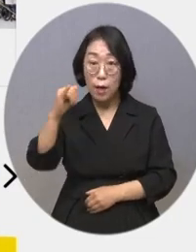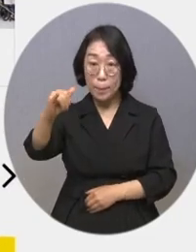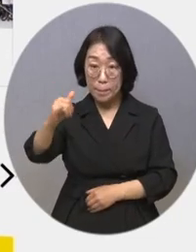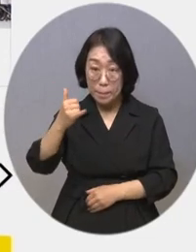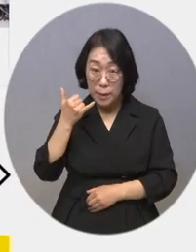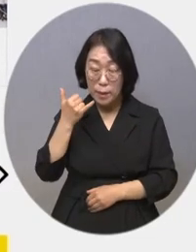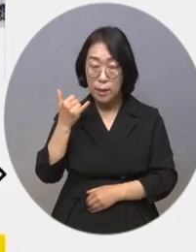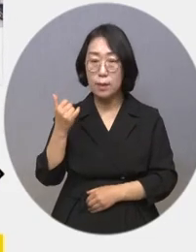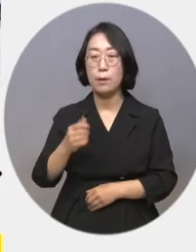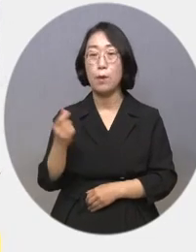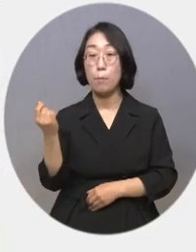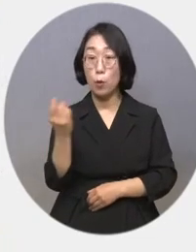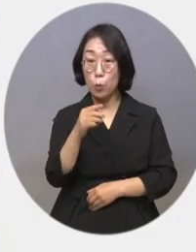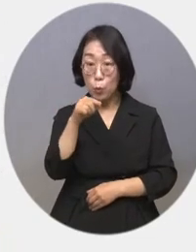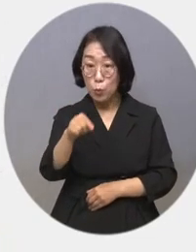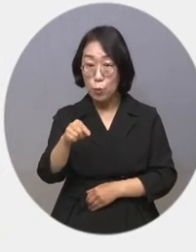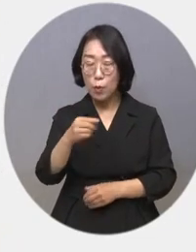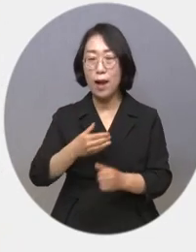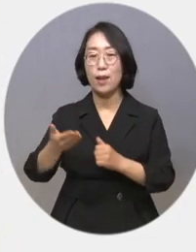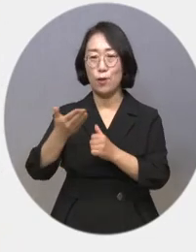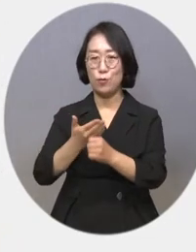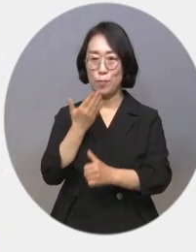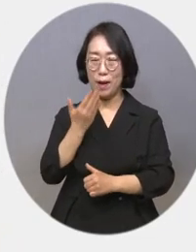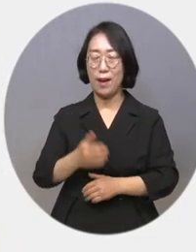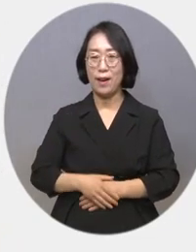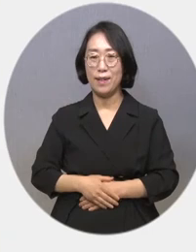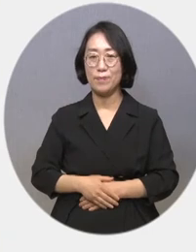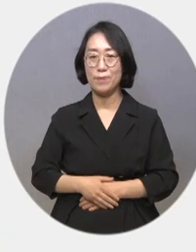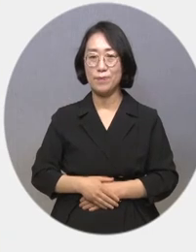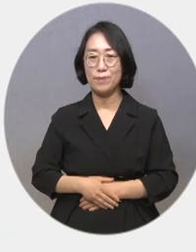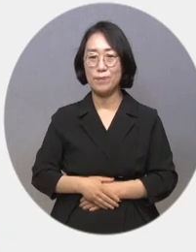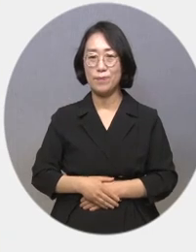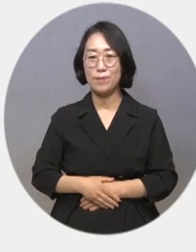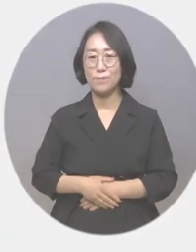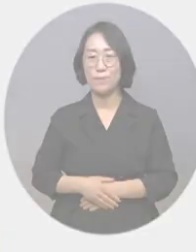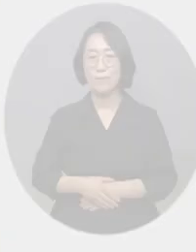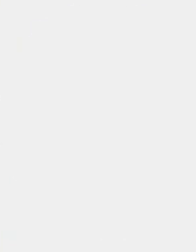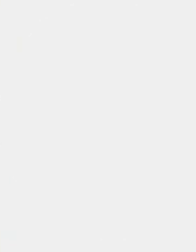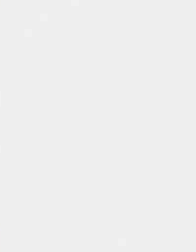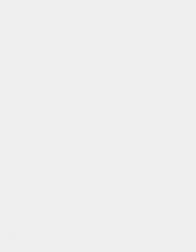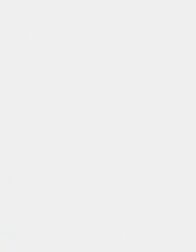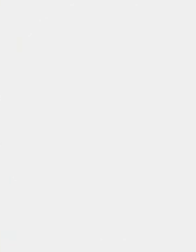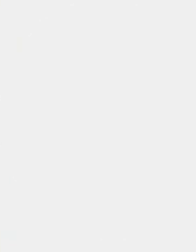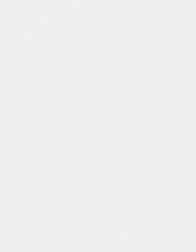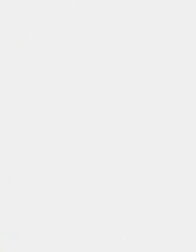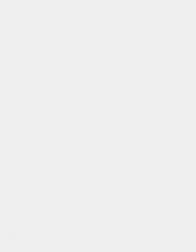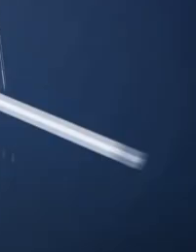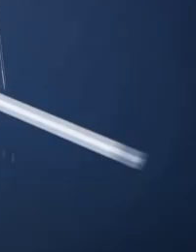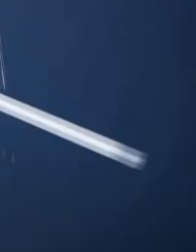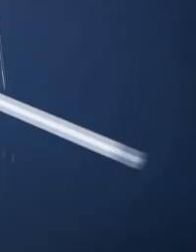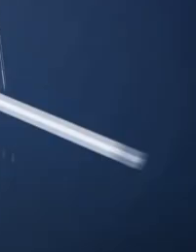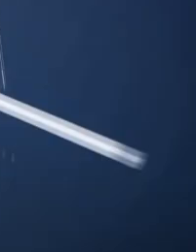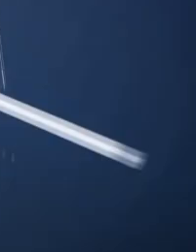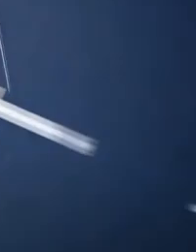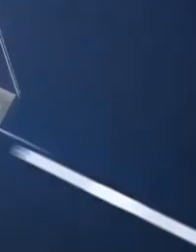전화번호 02-2655-9519로 많은 제보 바랍니다.